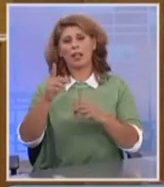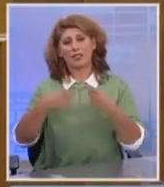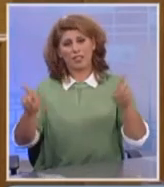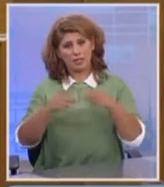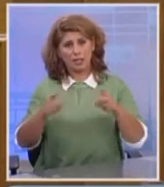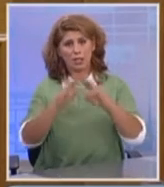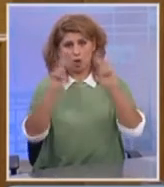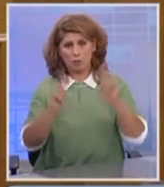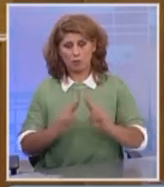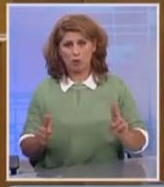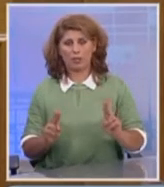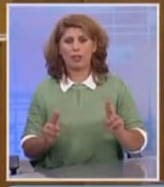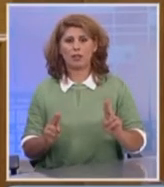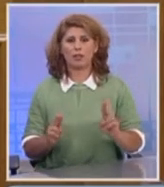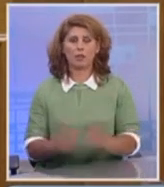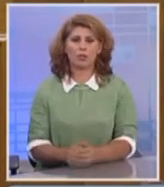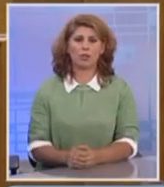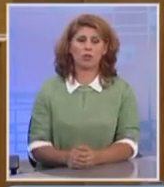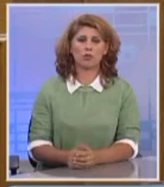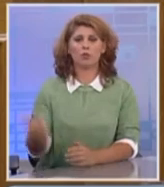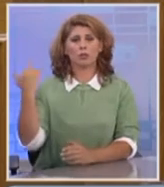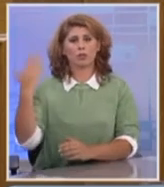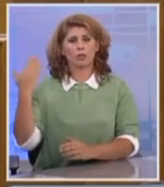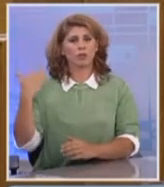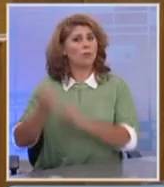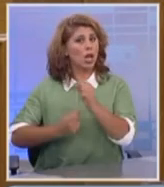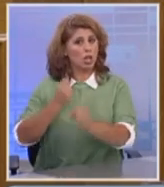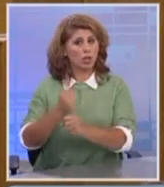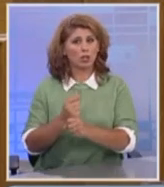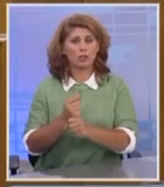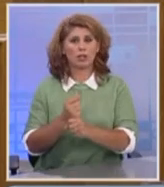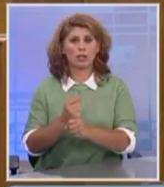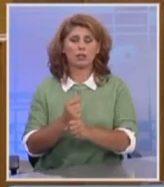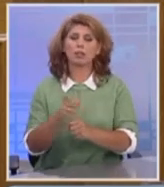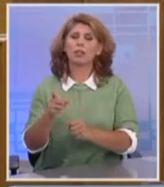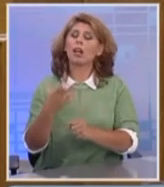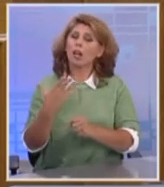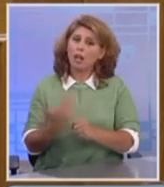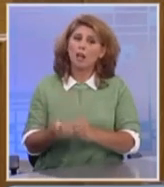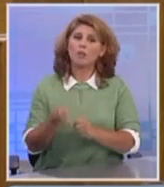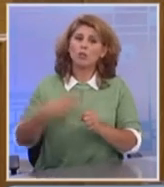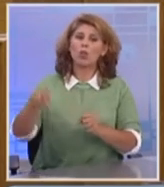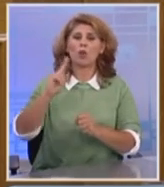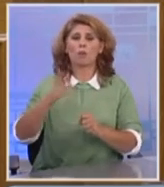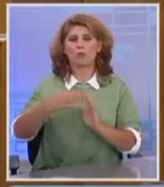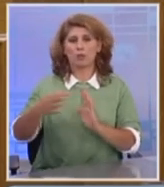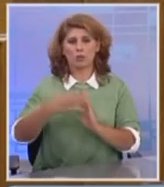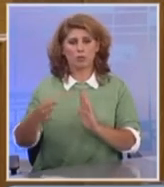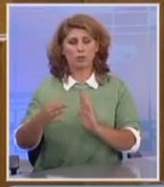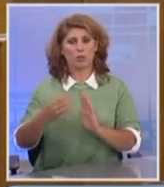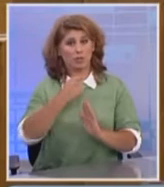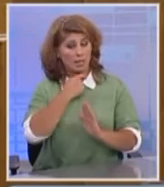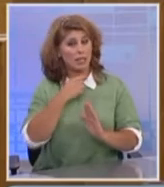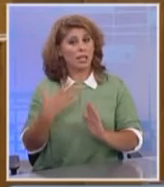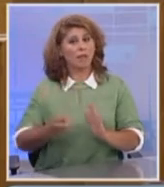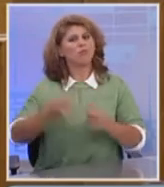Διδασκαλική Ομοσπονδία, ότι τα προηγούμενα χρόνια γινόντουσαν περισσότερες προσλήψεις αναπληρωτών από τις ανάγκες, ότι